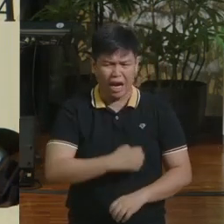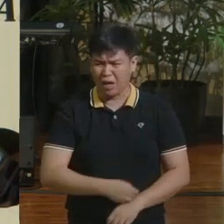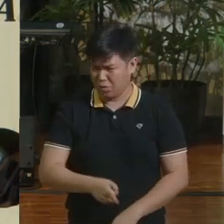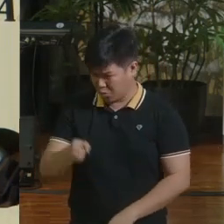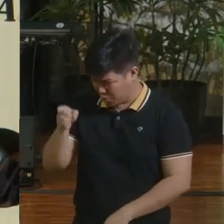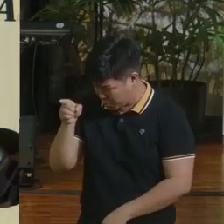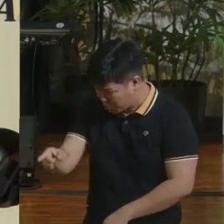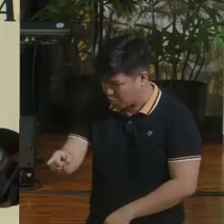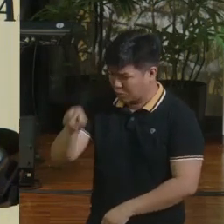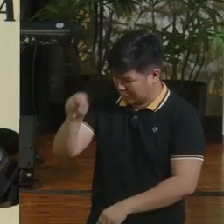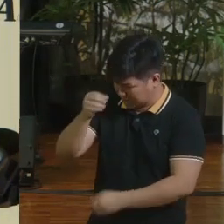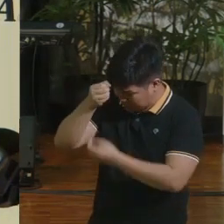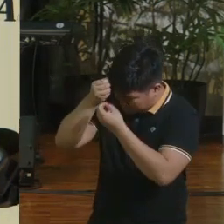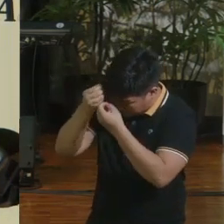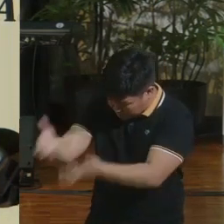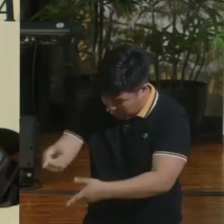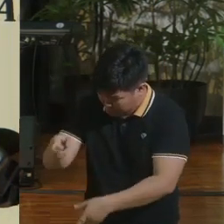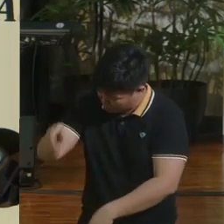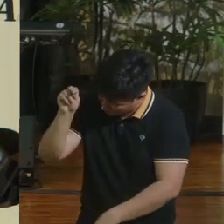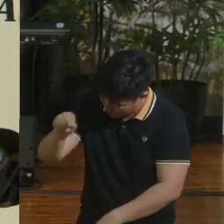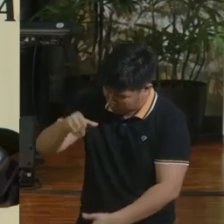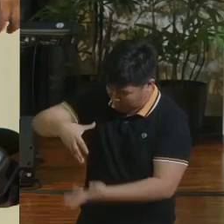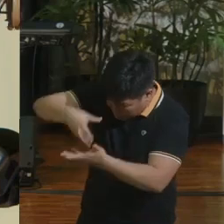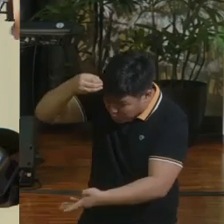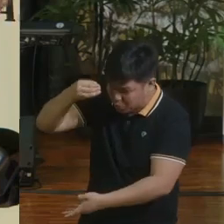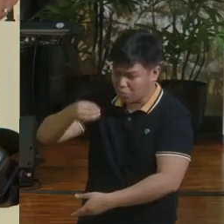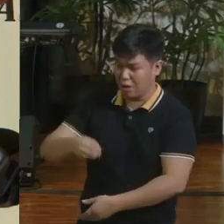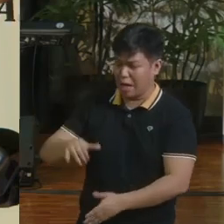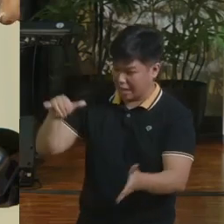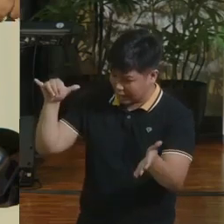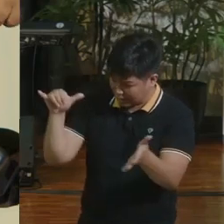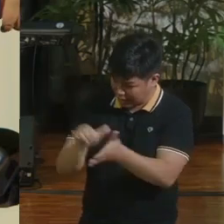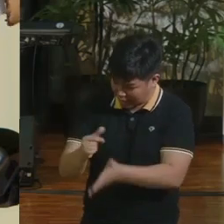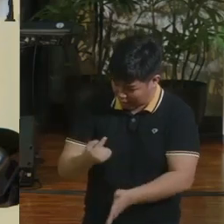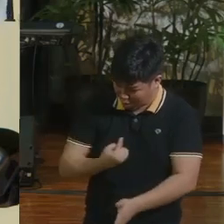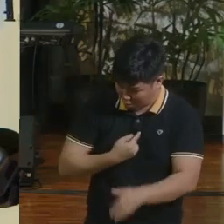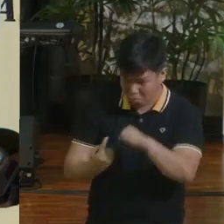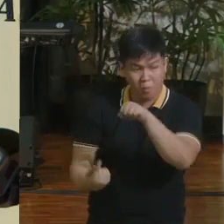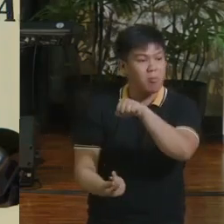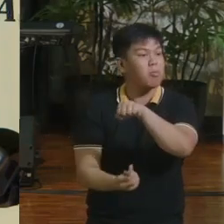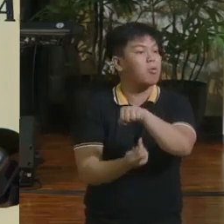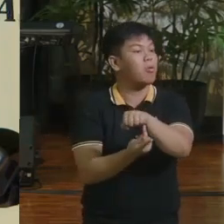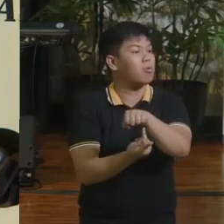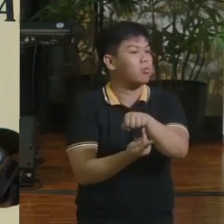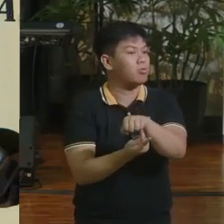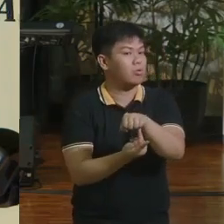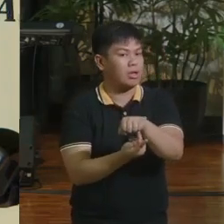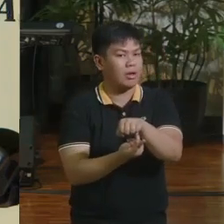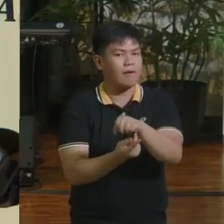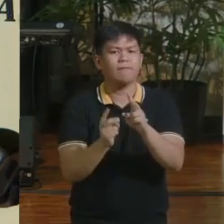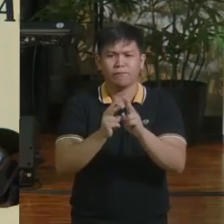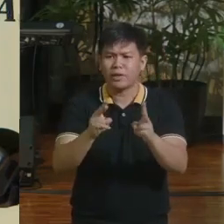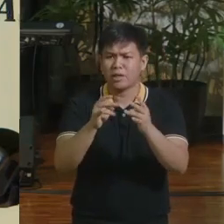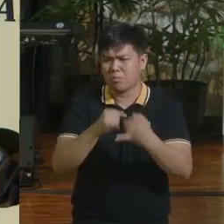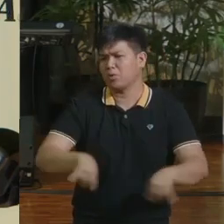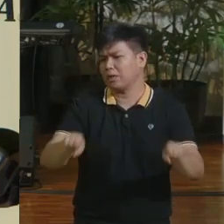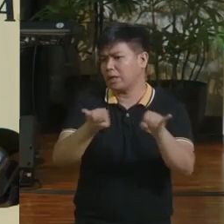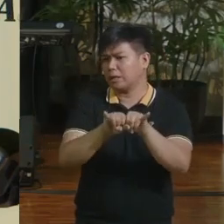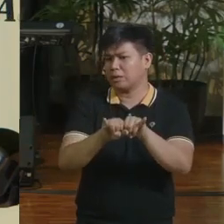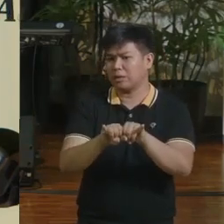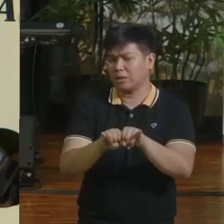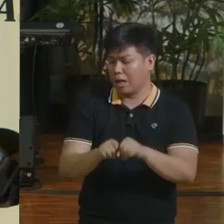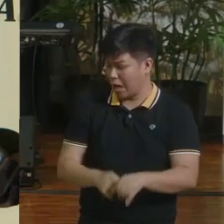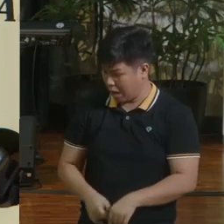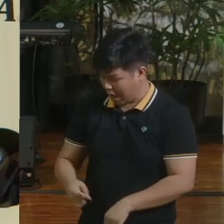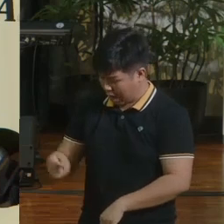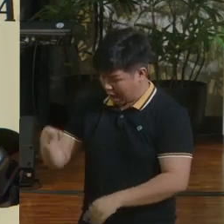you know. Dapat nyong malaman. No? Ganyan ang kanyang tone. That